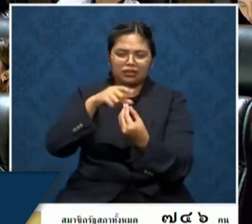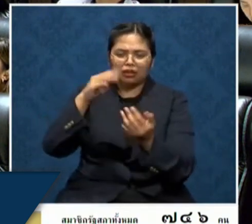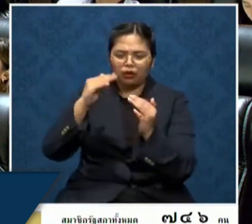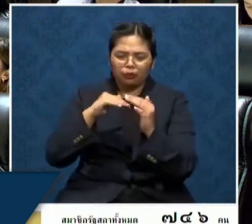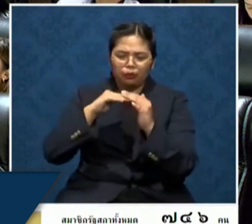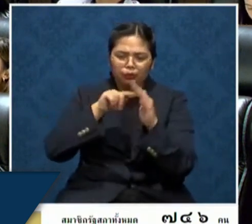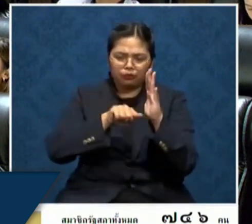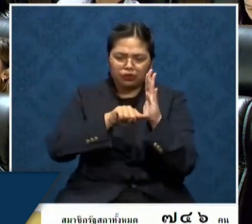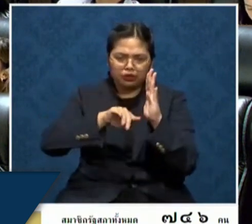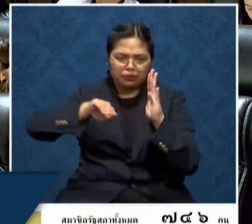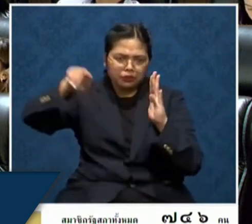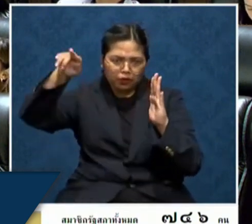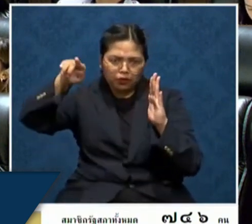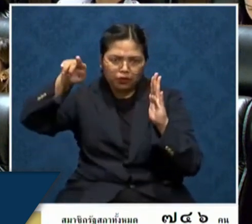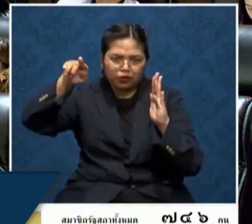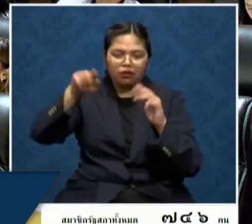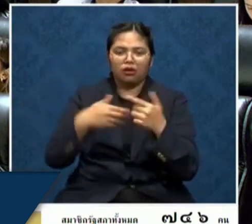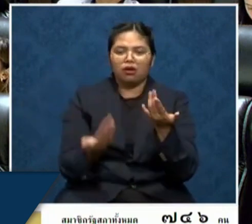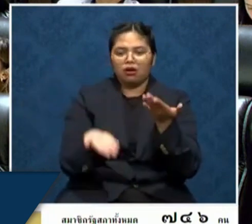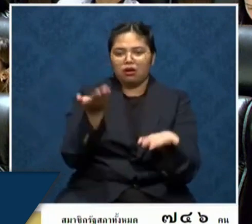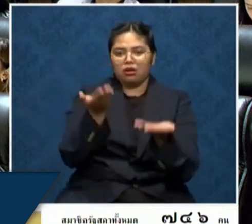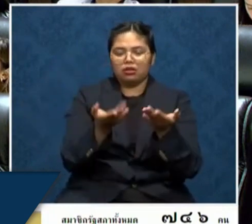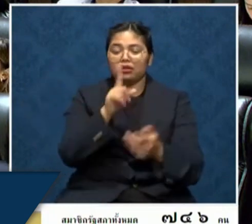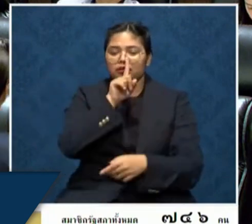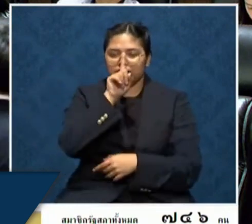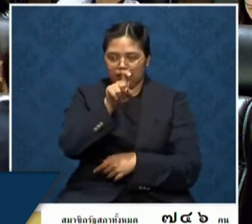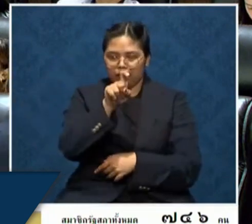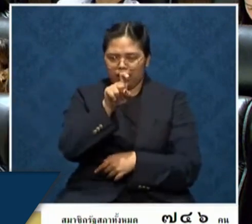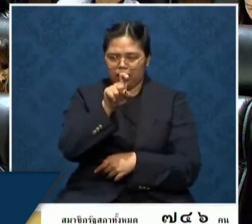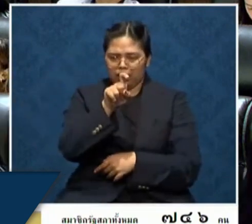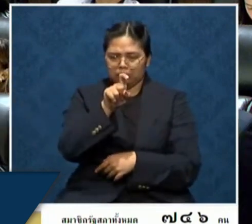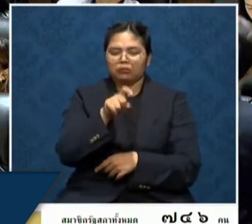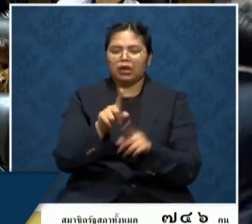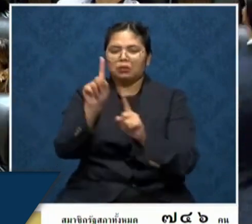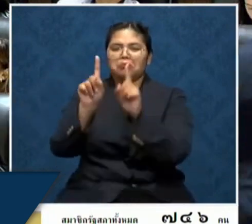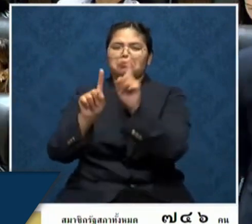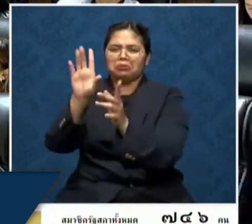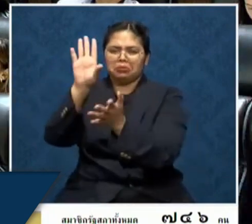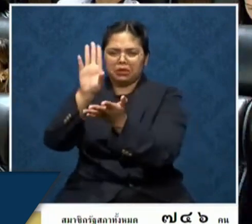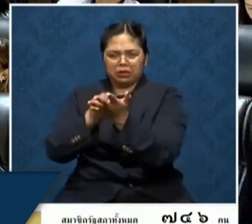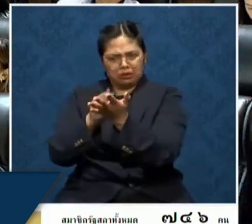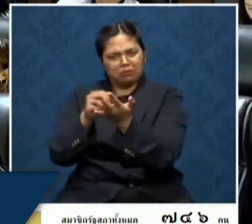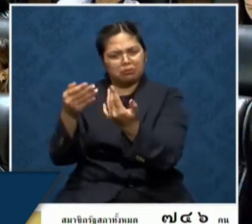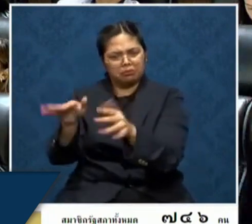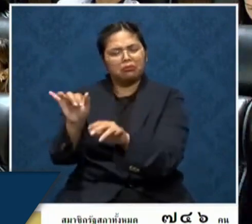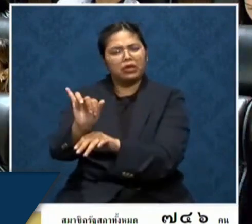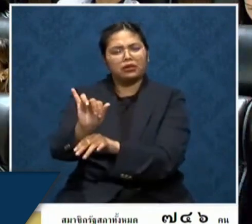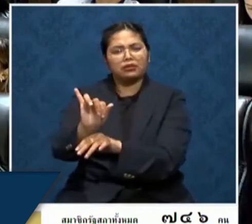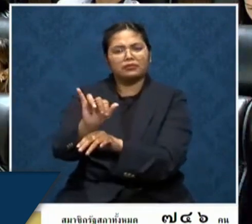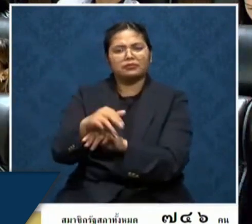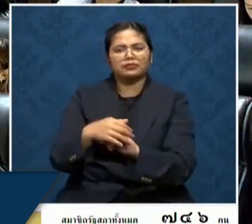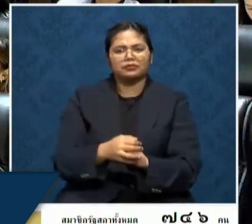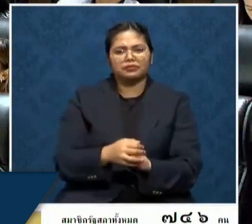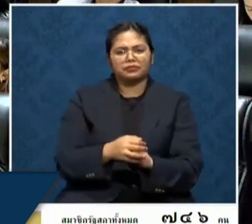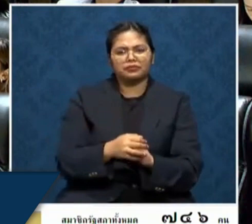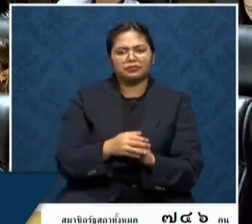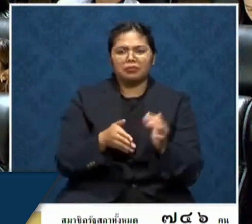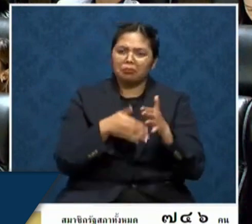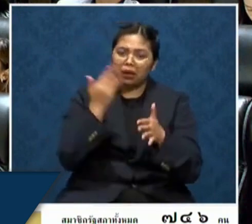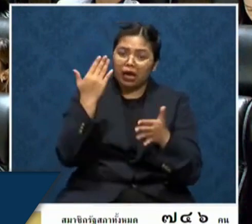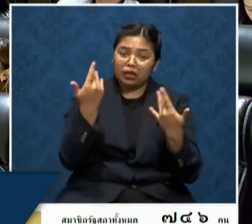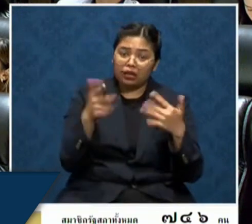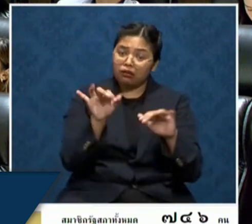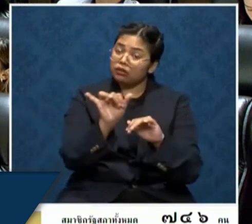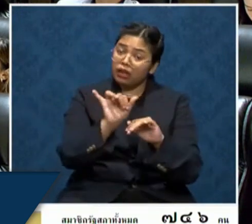นดังนั้นคำถามเรื่องความสำเร็จจึงสำคัญท่านไปดูหรือยังว่าที่ทำมามันสำเร็จแค่